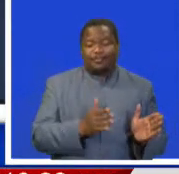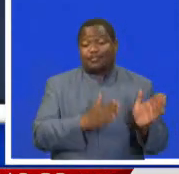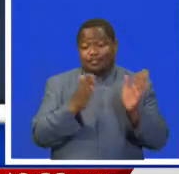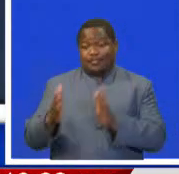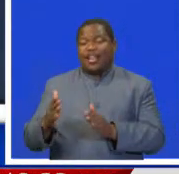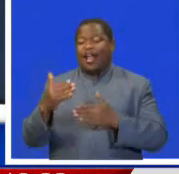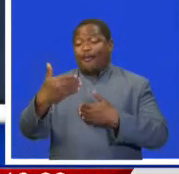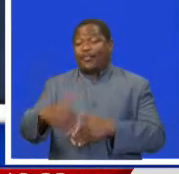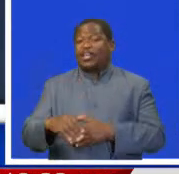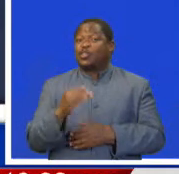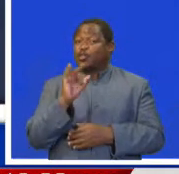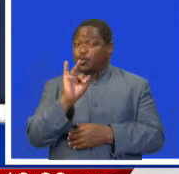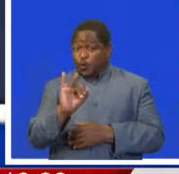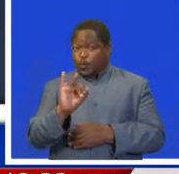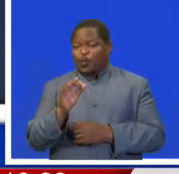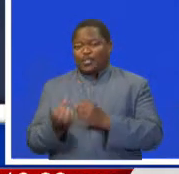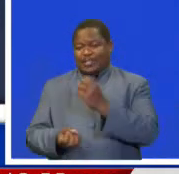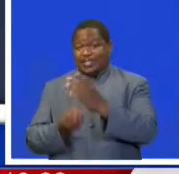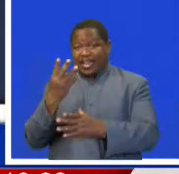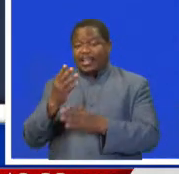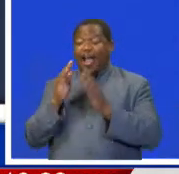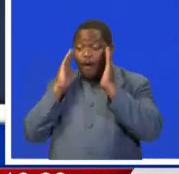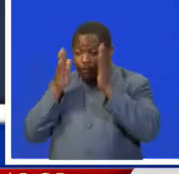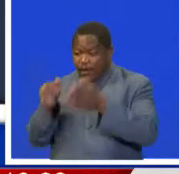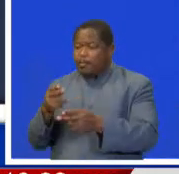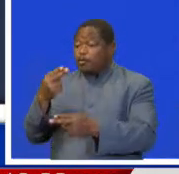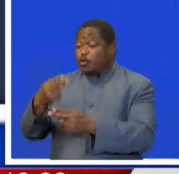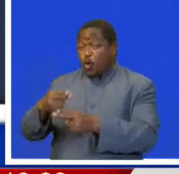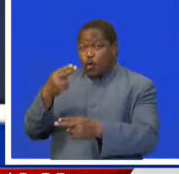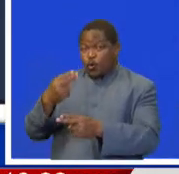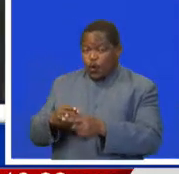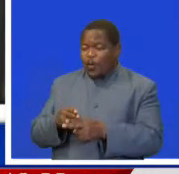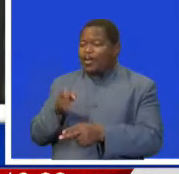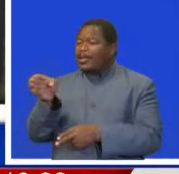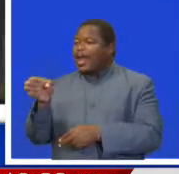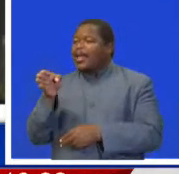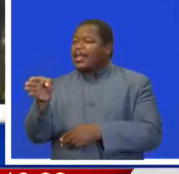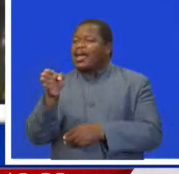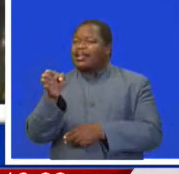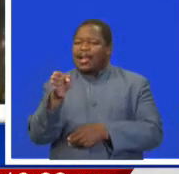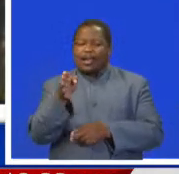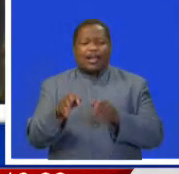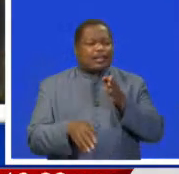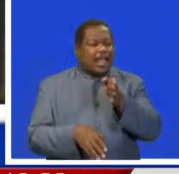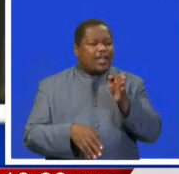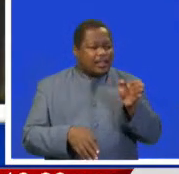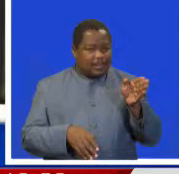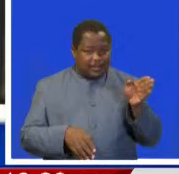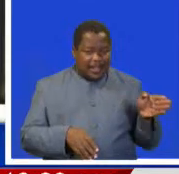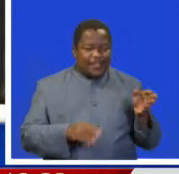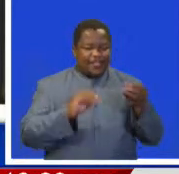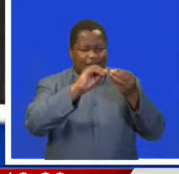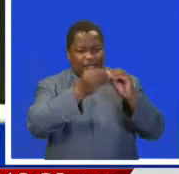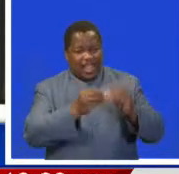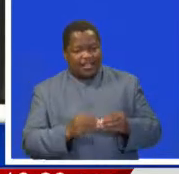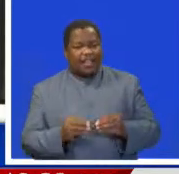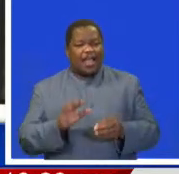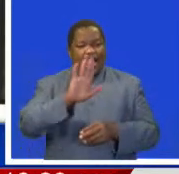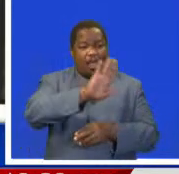sitawulungisa yonke le mithoyi lesebentiswa sive ngokuthi bese simeni lesikahle sokuthi